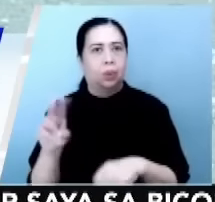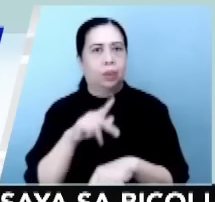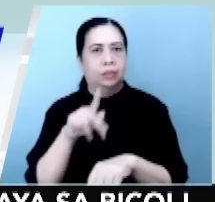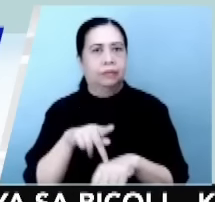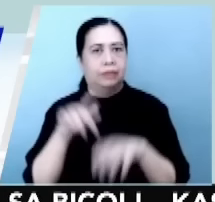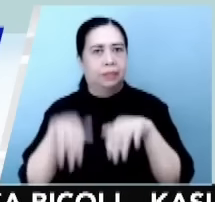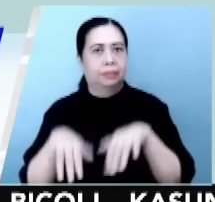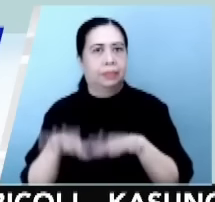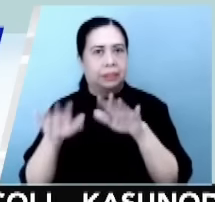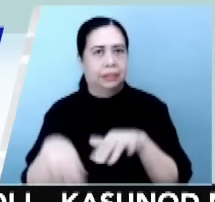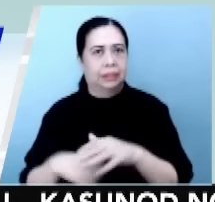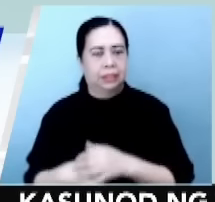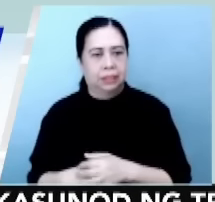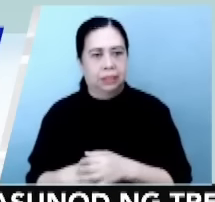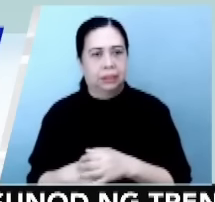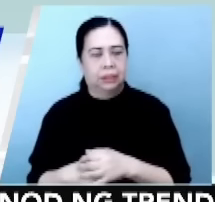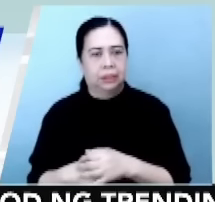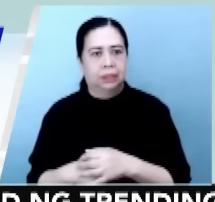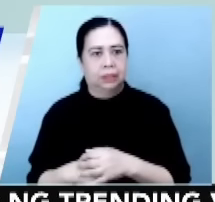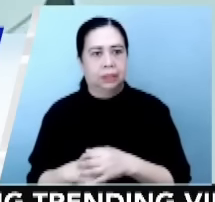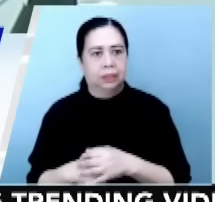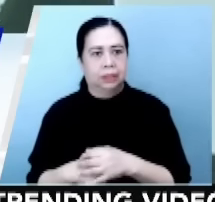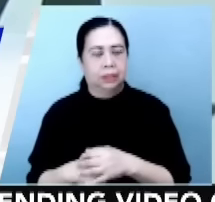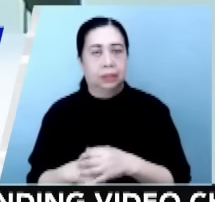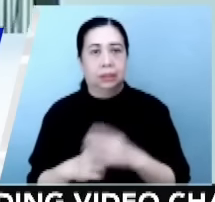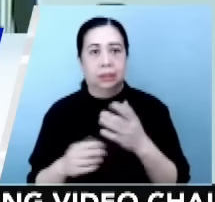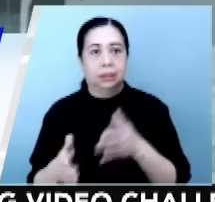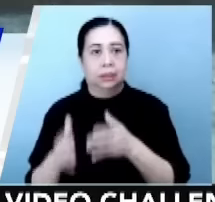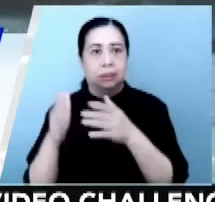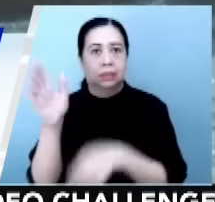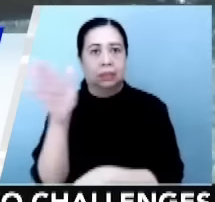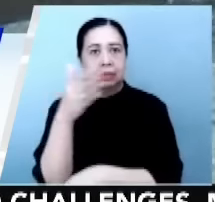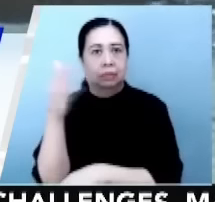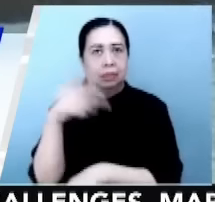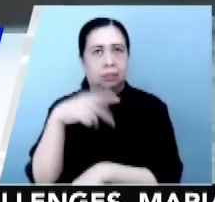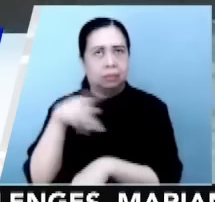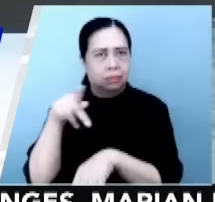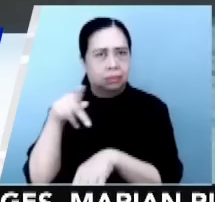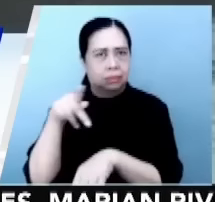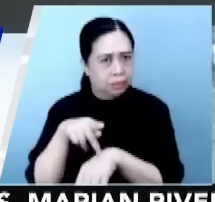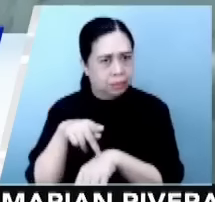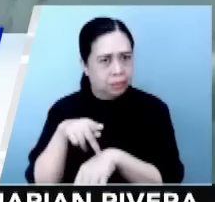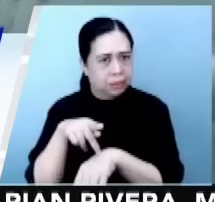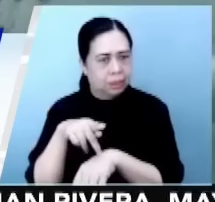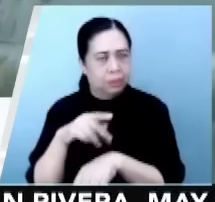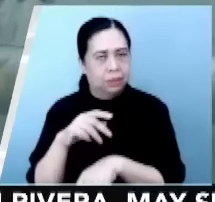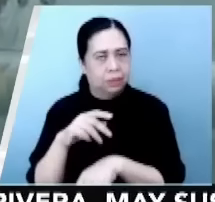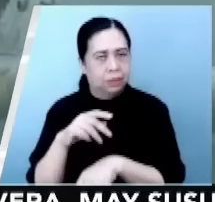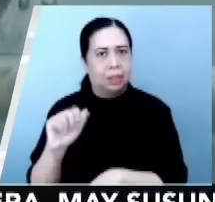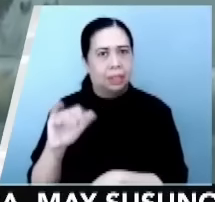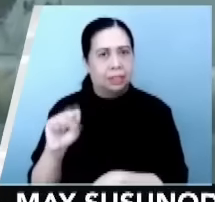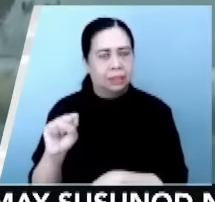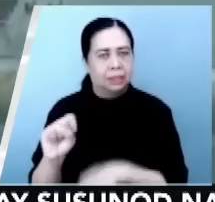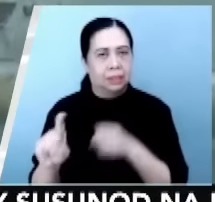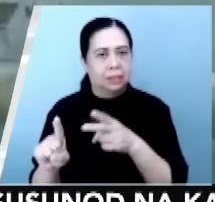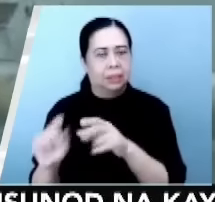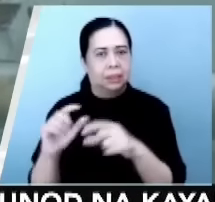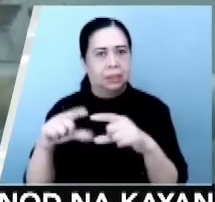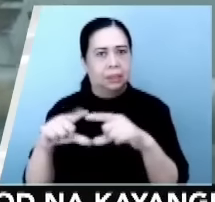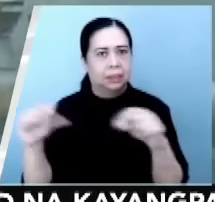barko nakataas pa sa tuktok nito ang watawat ng Pilipinas Patay ang ais o automatic Identification system ng